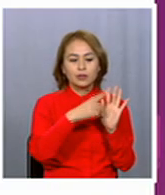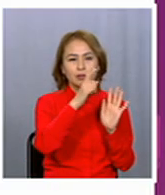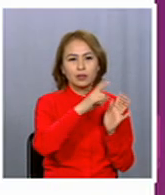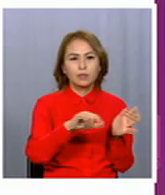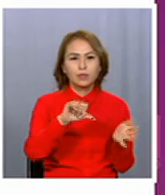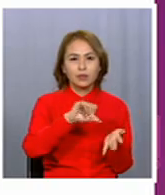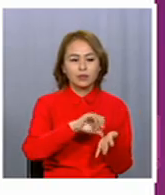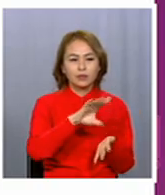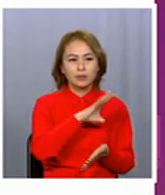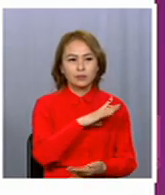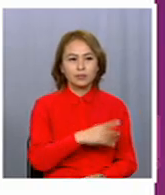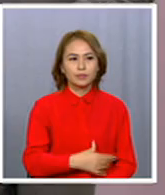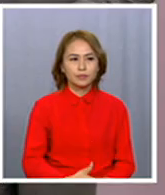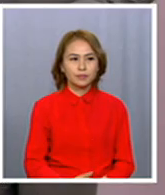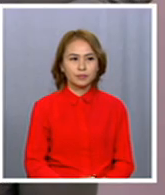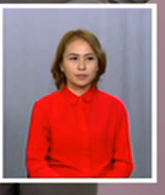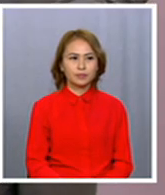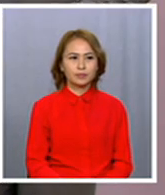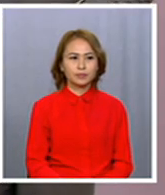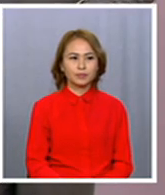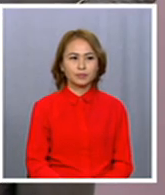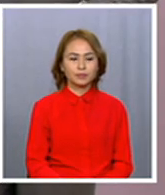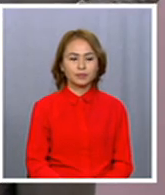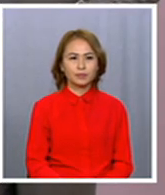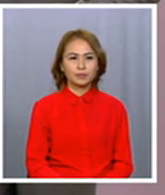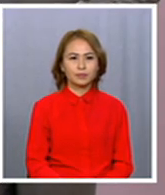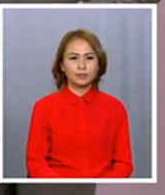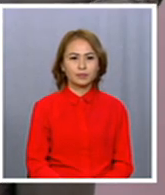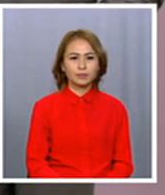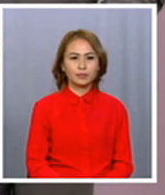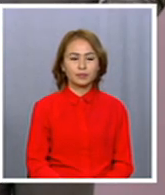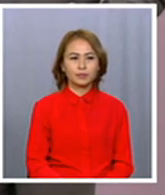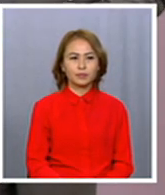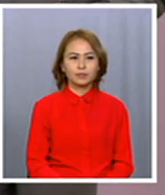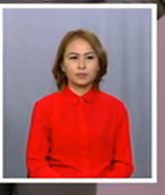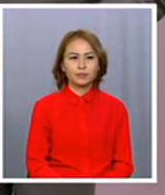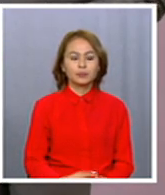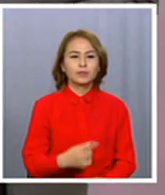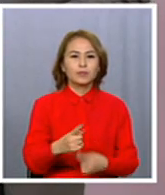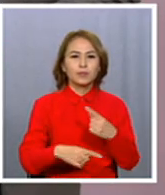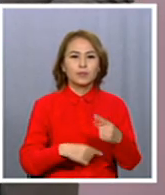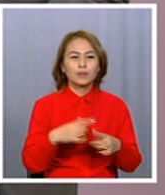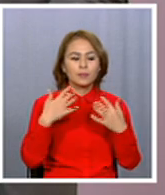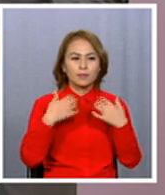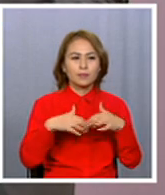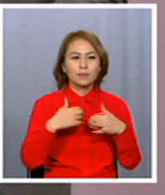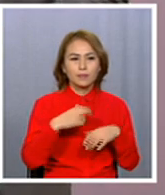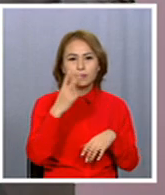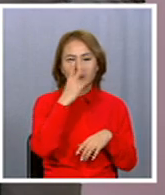адам қатысты. Жарайсыңдар, балалар. Келесі есепке көшейік.